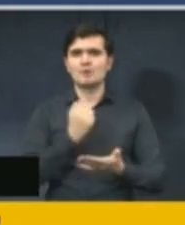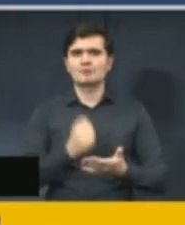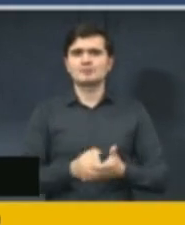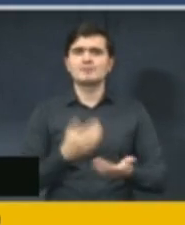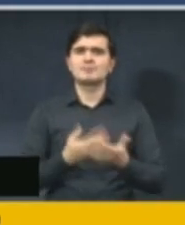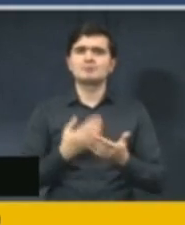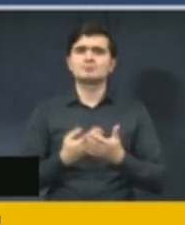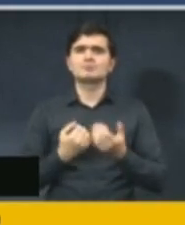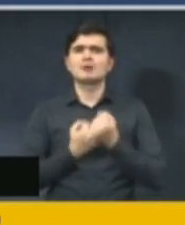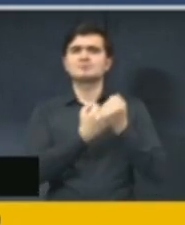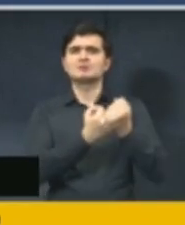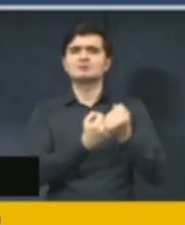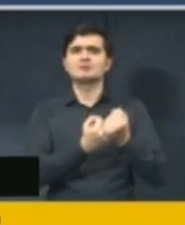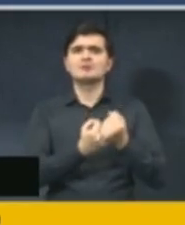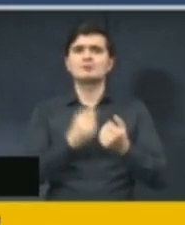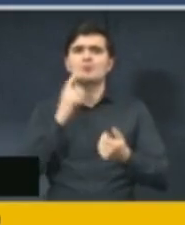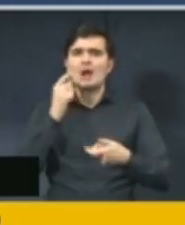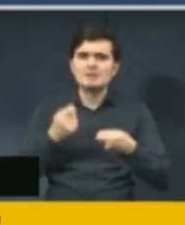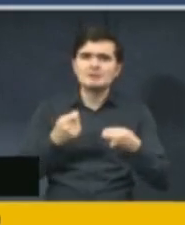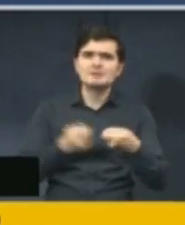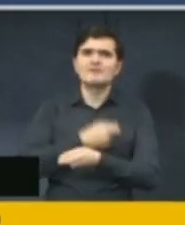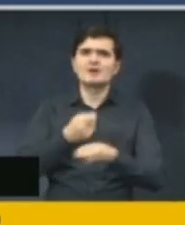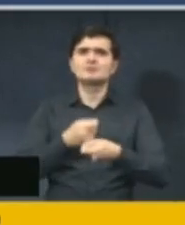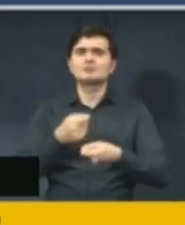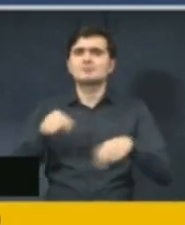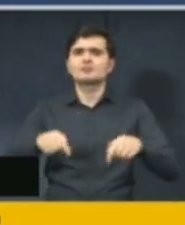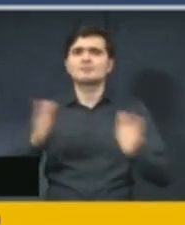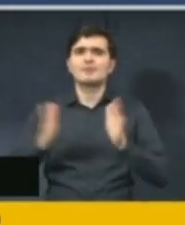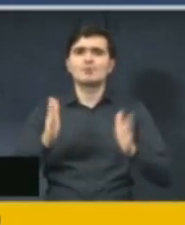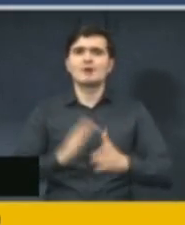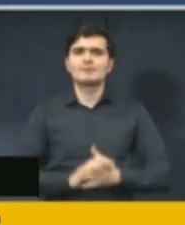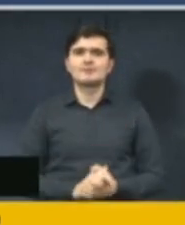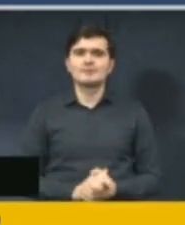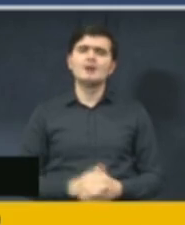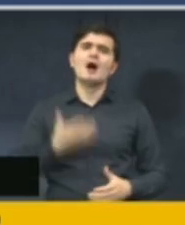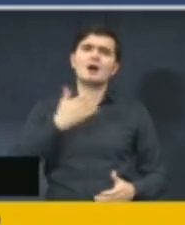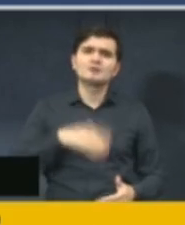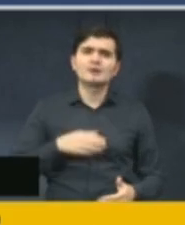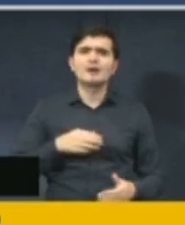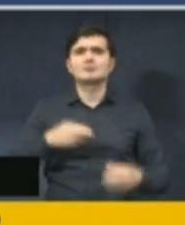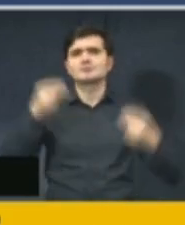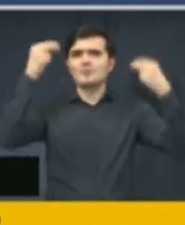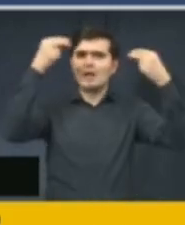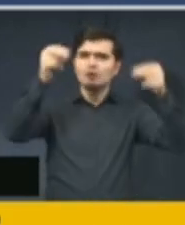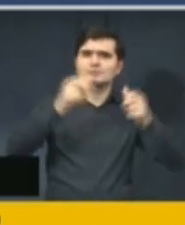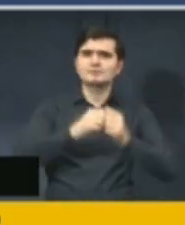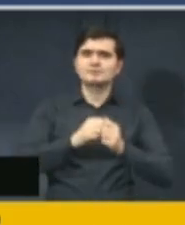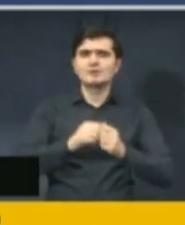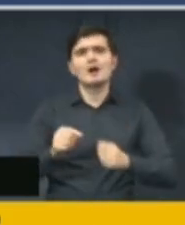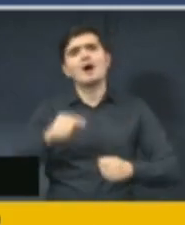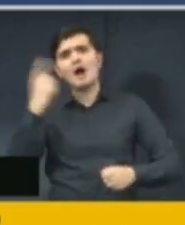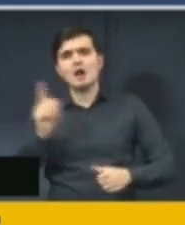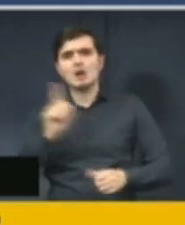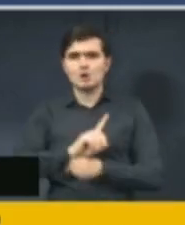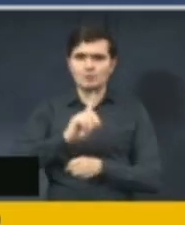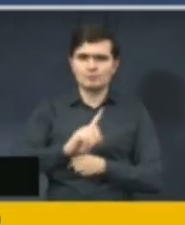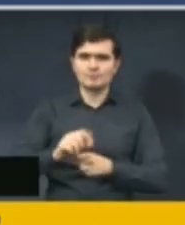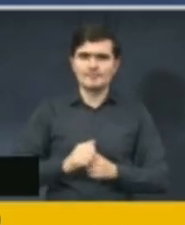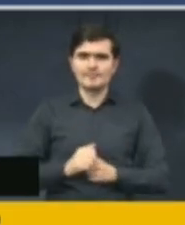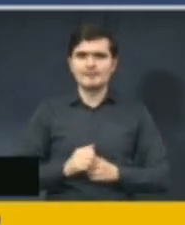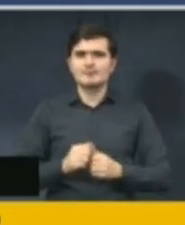în sprijinul antreprenorilor în această perioadă. Aș vrea să mai anunț încă un lucru. Am